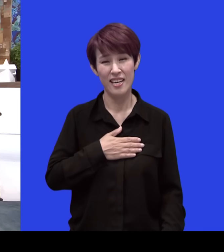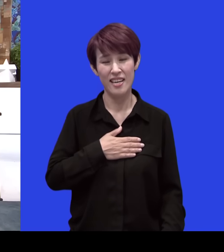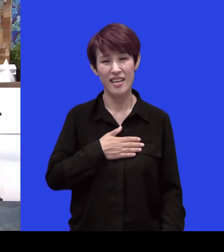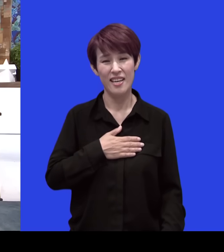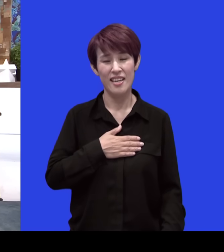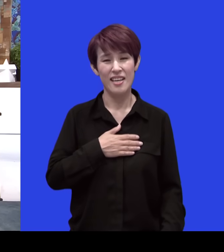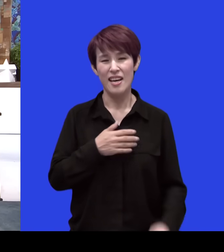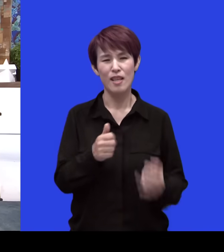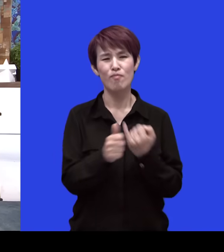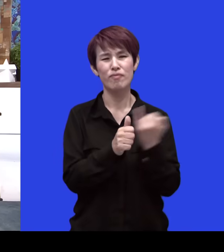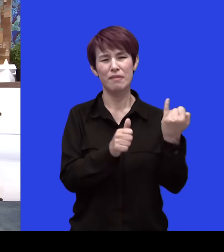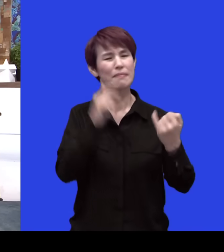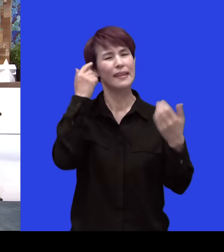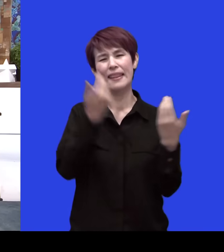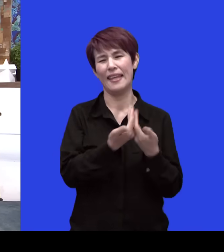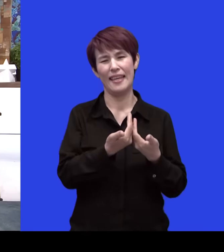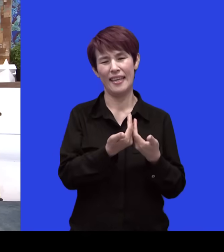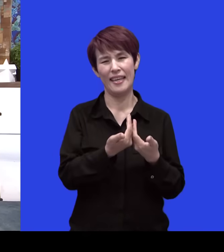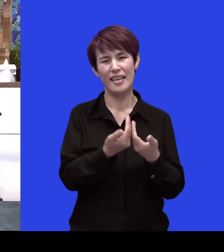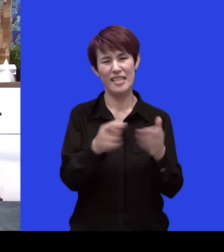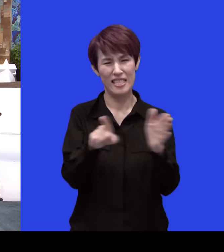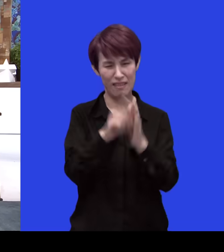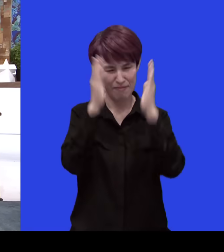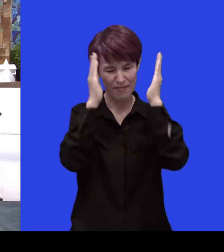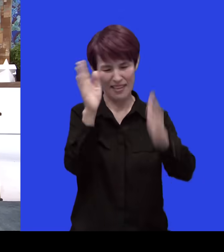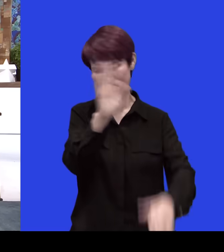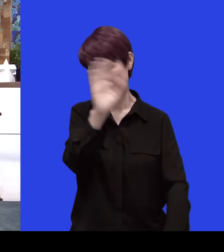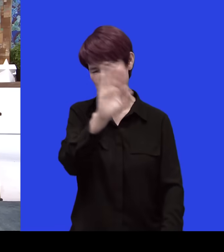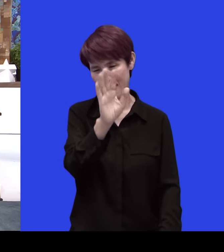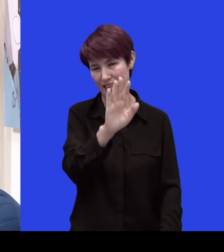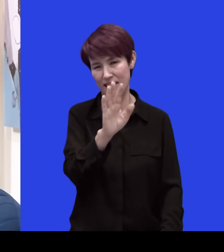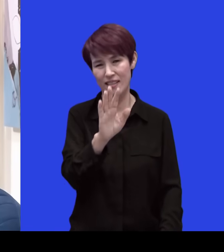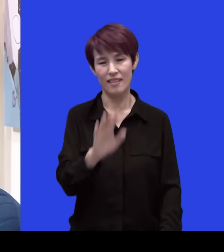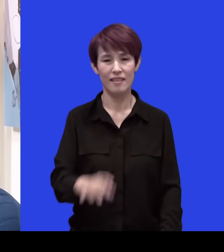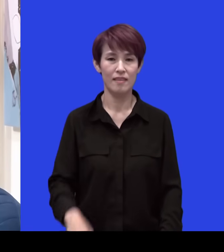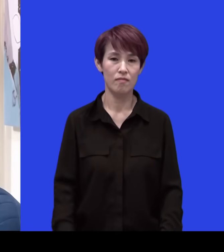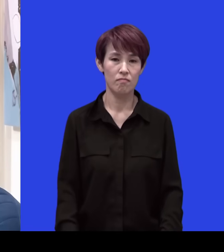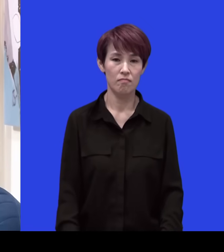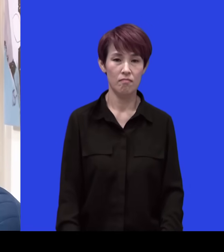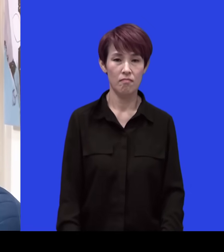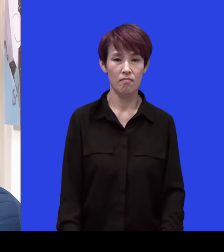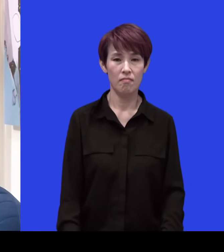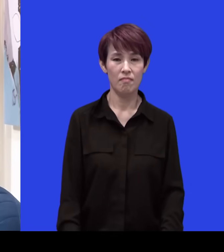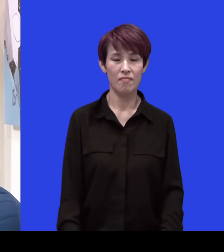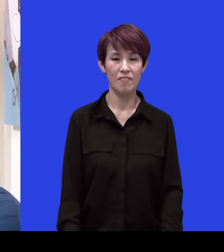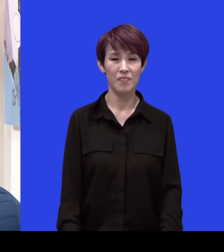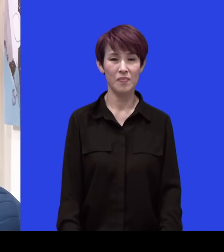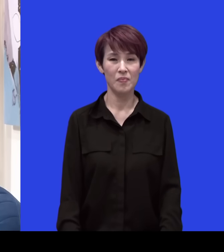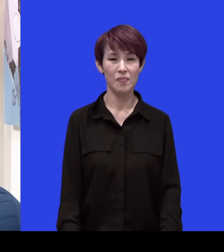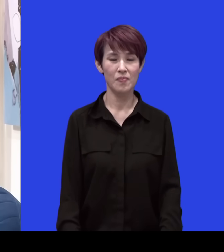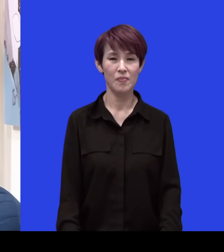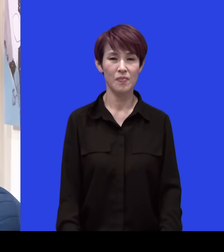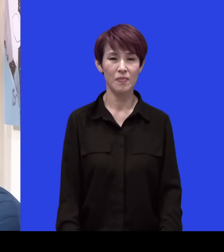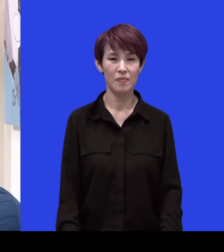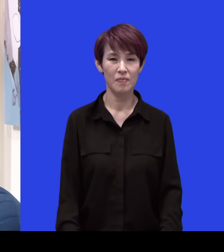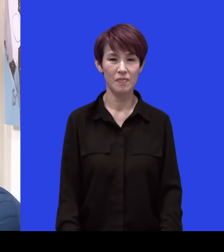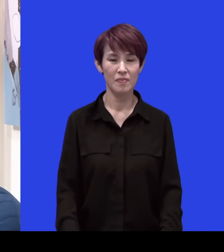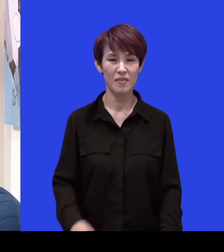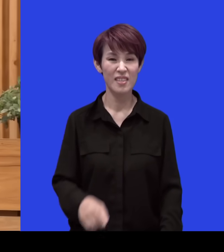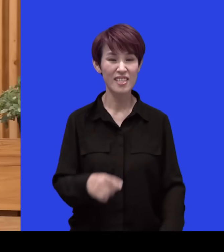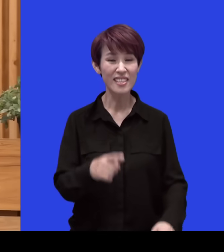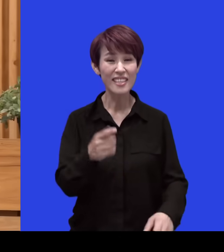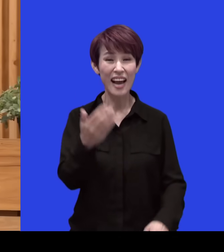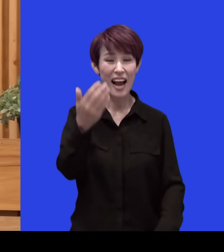우리 집사람이 반대하기 때문에 네네. 못해요. 네네. 그런데 우리 집사람을 불러다가